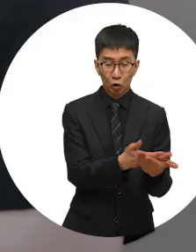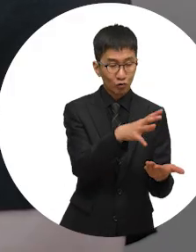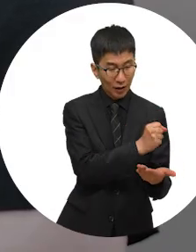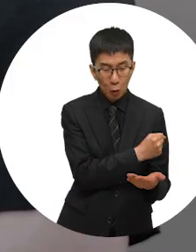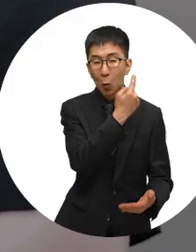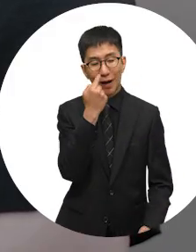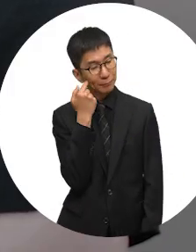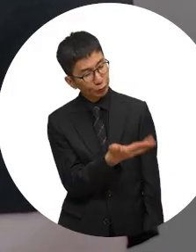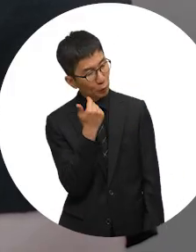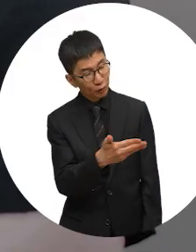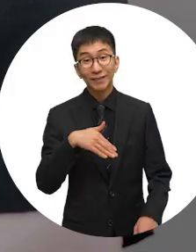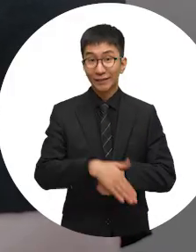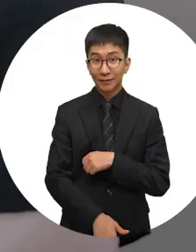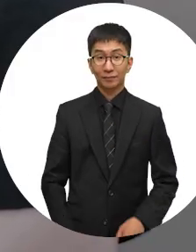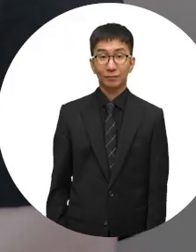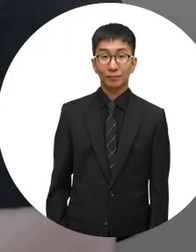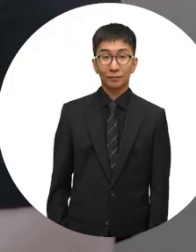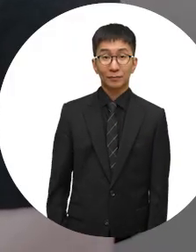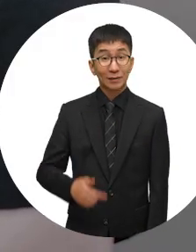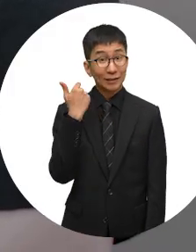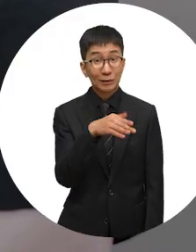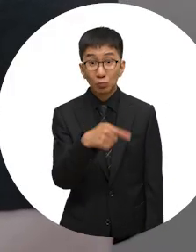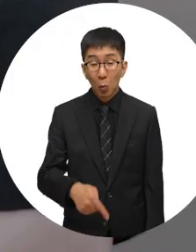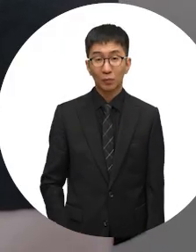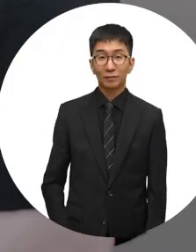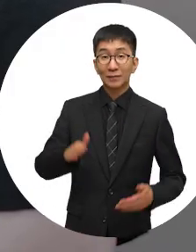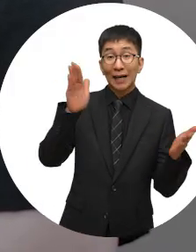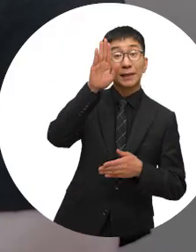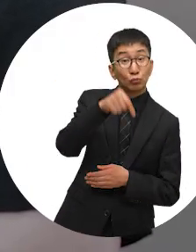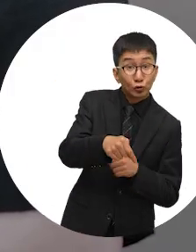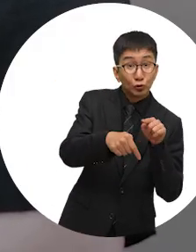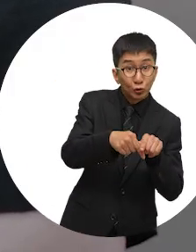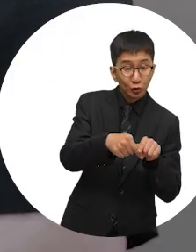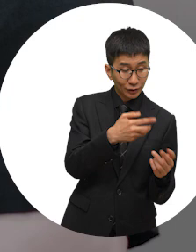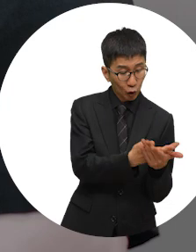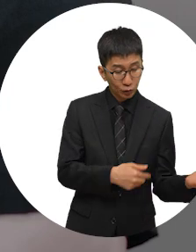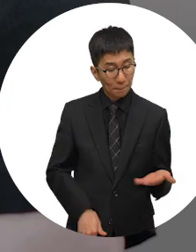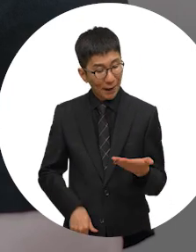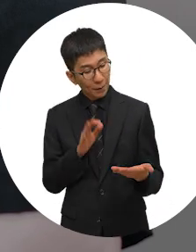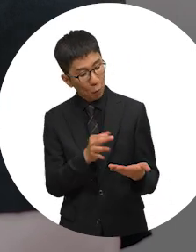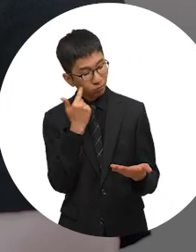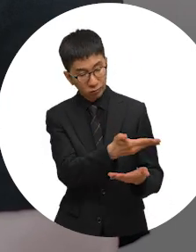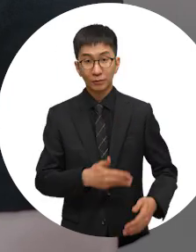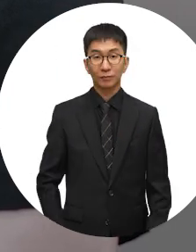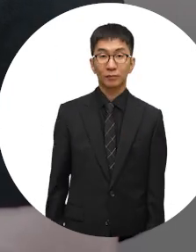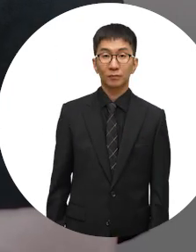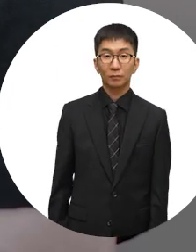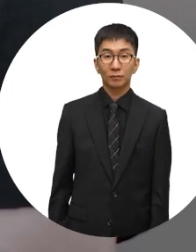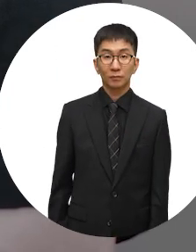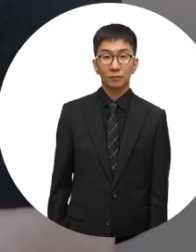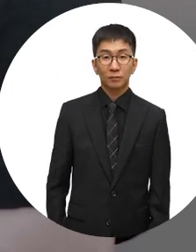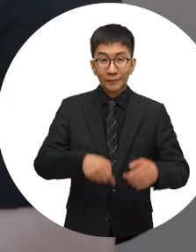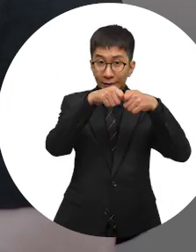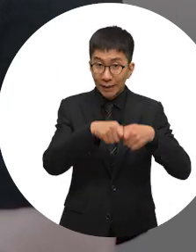제출서를 기반으로 한 서류 확인 면접입니다. 면접 질문은 지원자가 제출한 학교생활기록부 등 서류 내용에서 출제되며